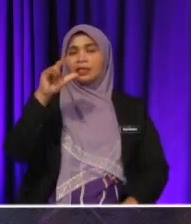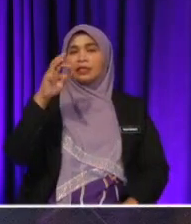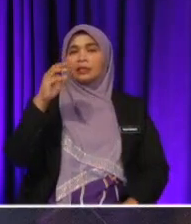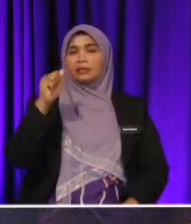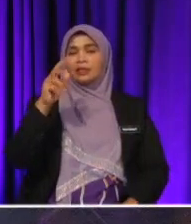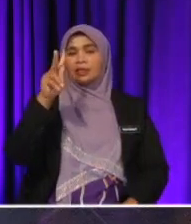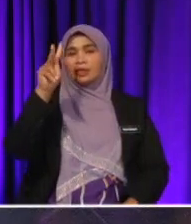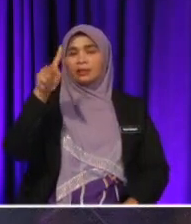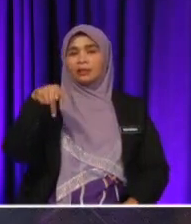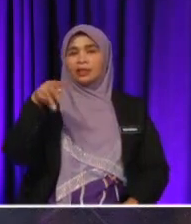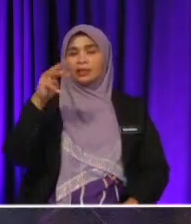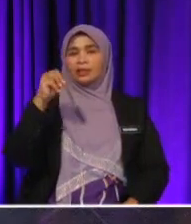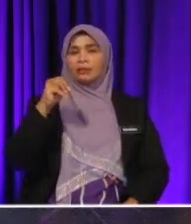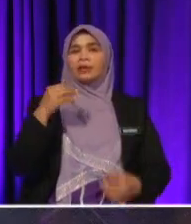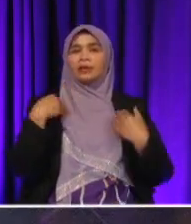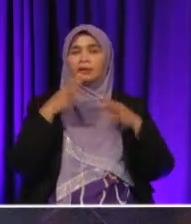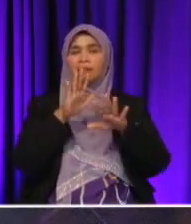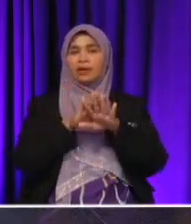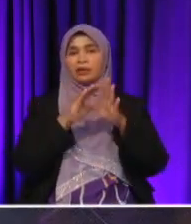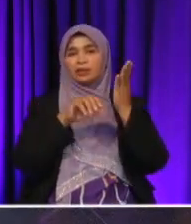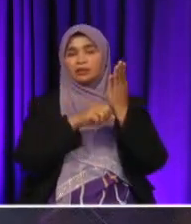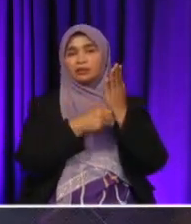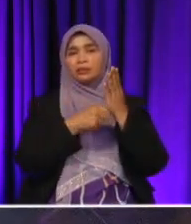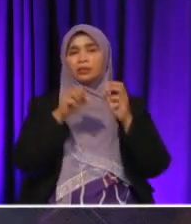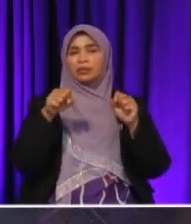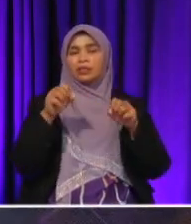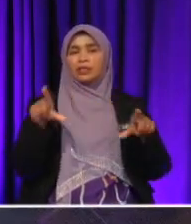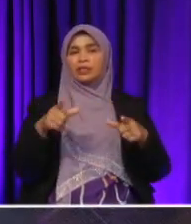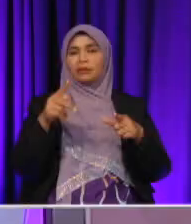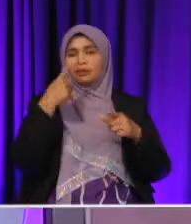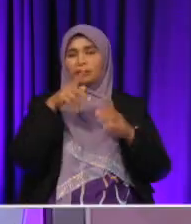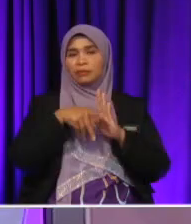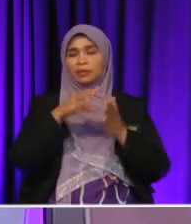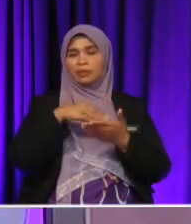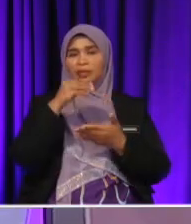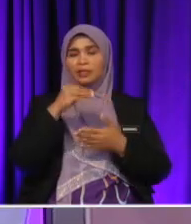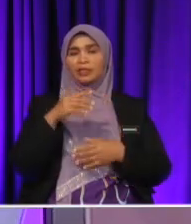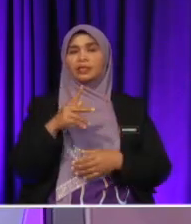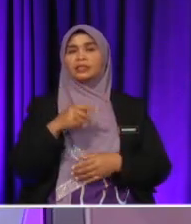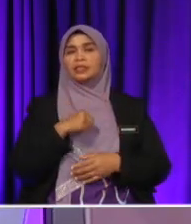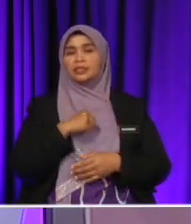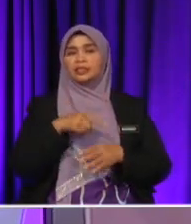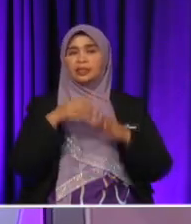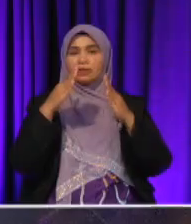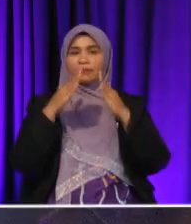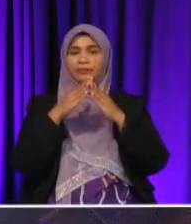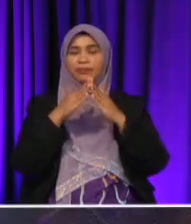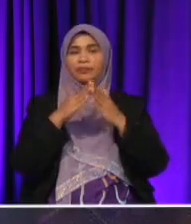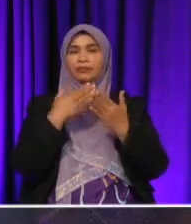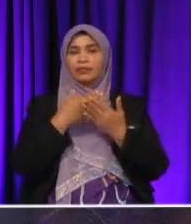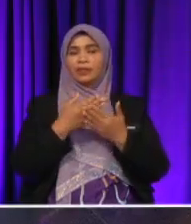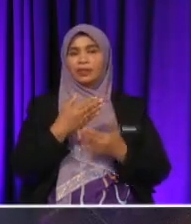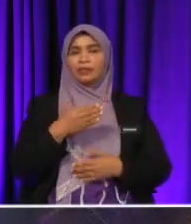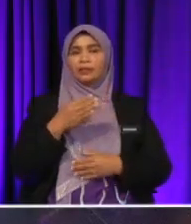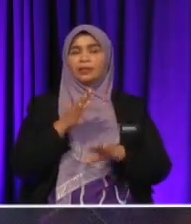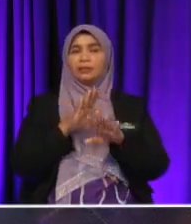banyak informasi dan sumber-sumber boleh dilakukan untuk pembelajarankan diri murid-murid di rumah Terima